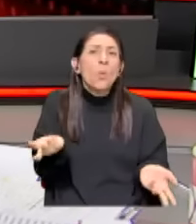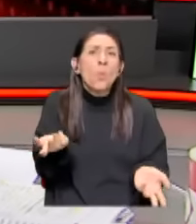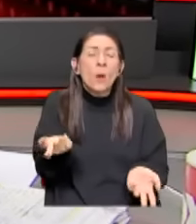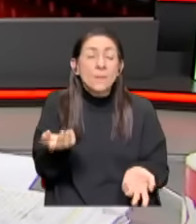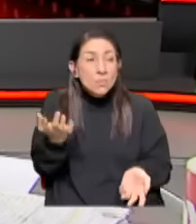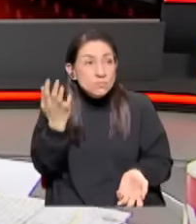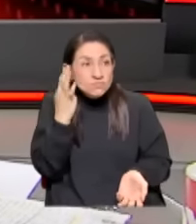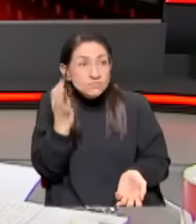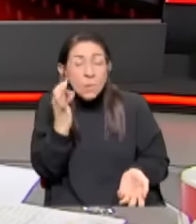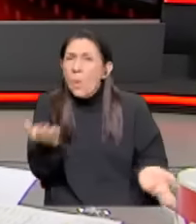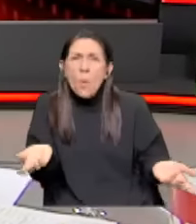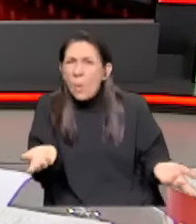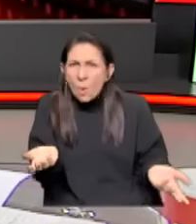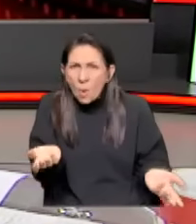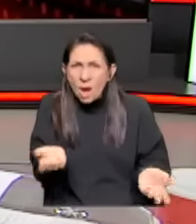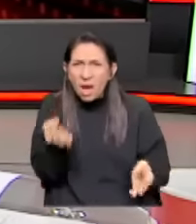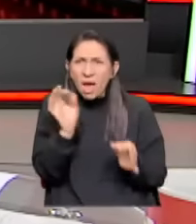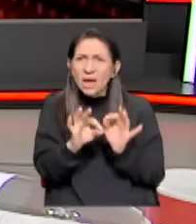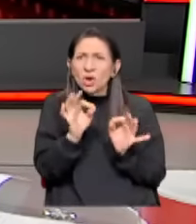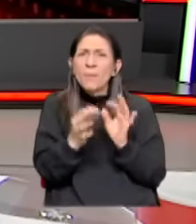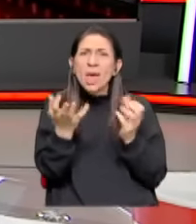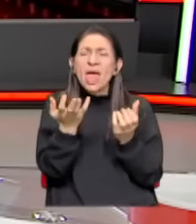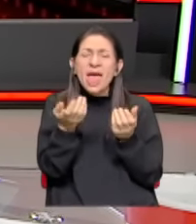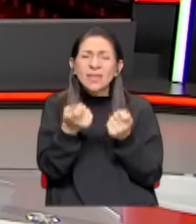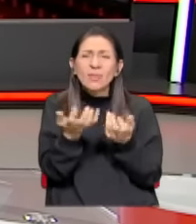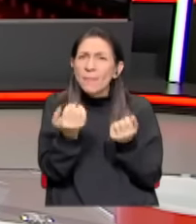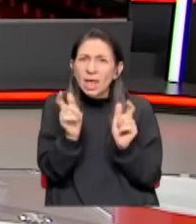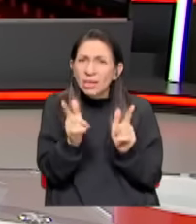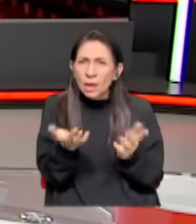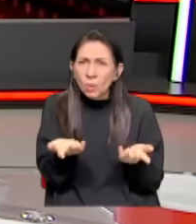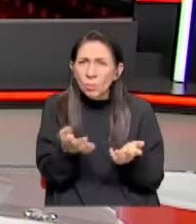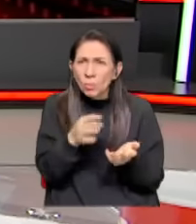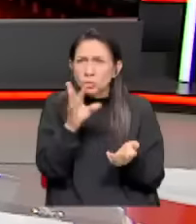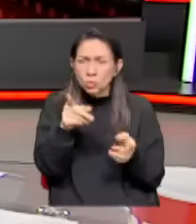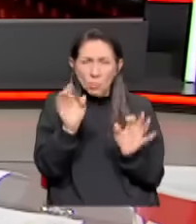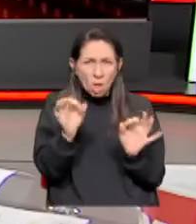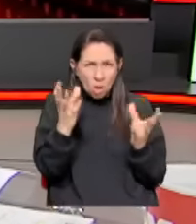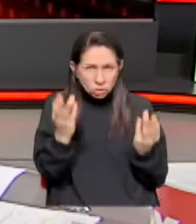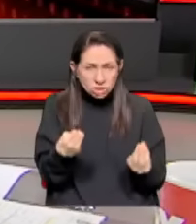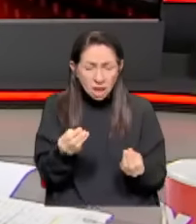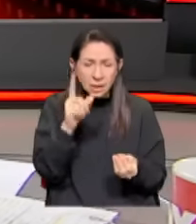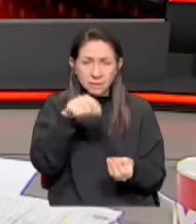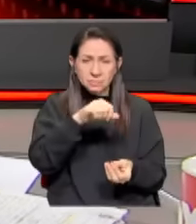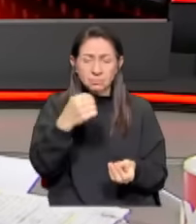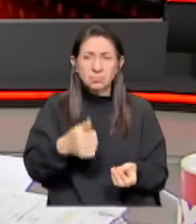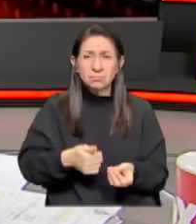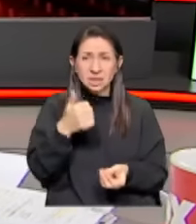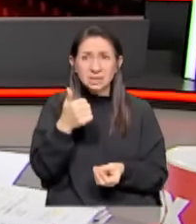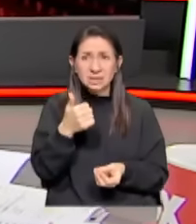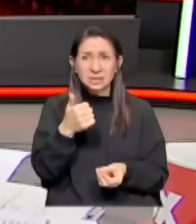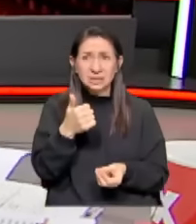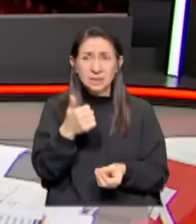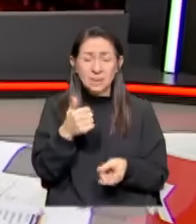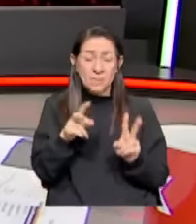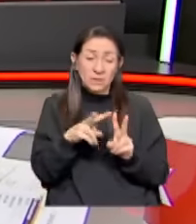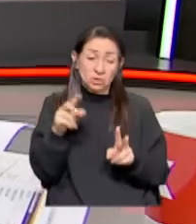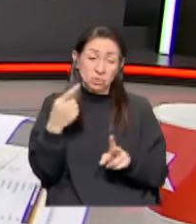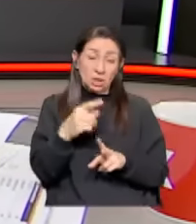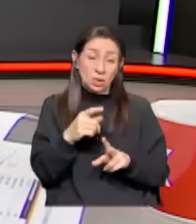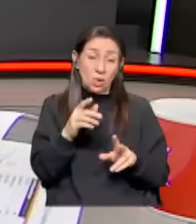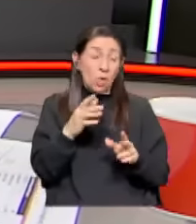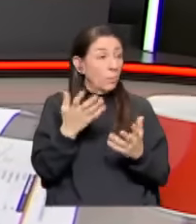deha gerektirmiyor, öyle ekonomi eğitimi falan bile gerektirmiyor. Bütün bunlar olurken de Hazine ve Maliye Bakanı Mehmet